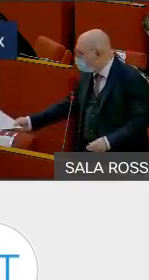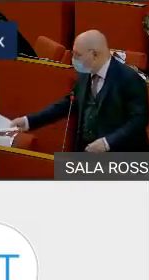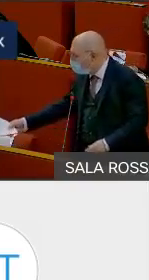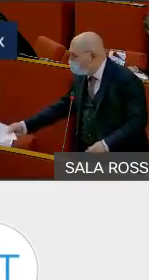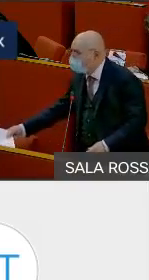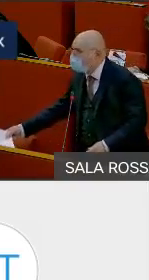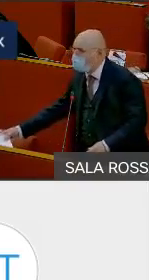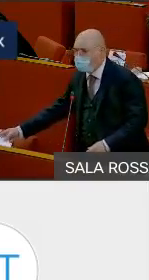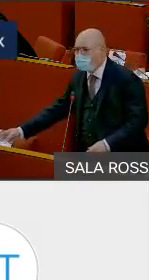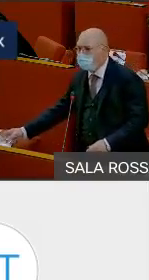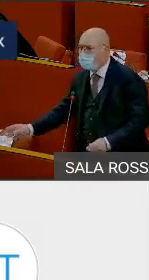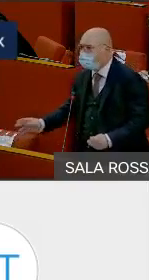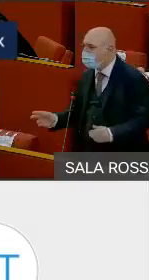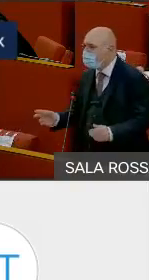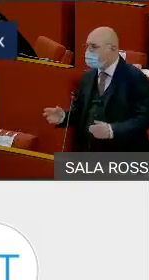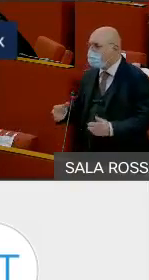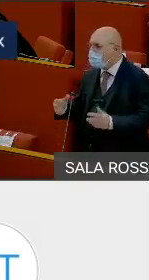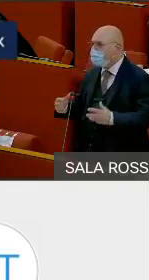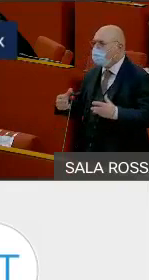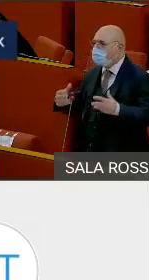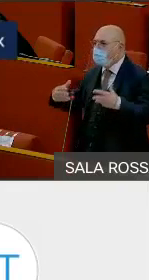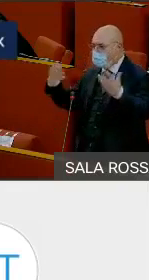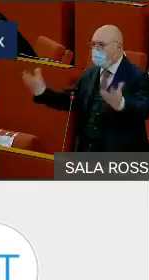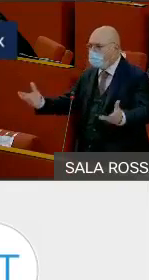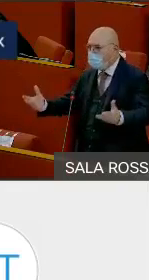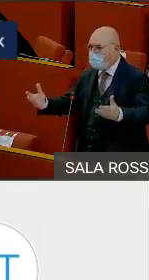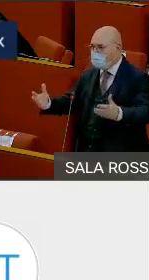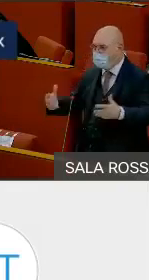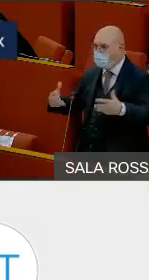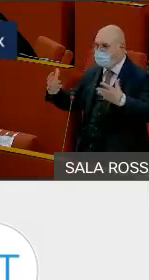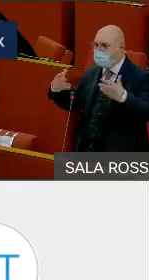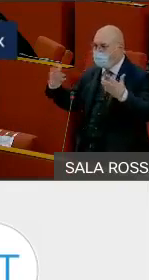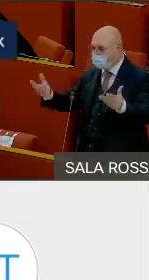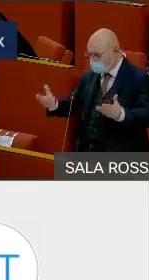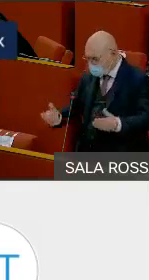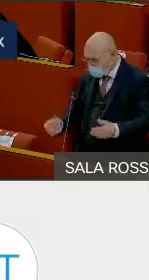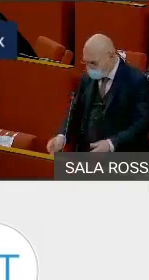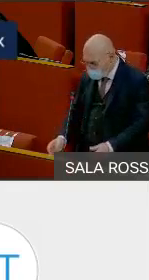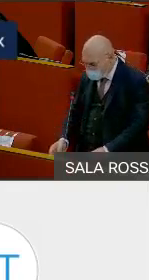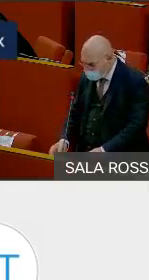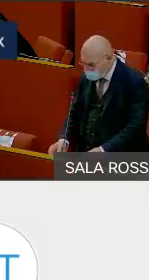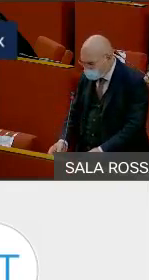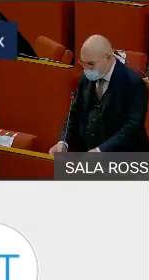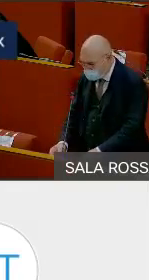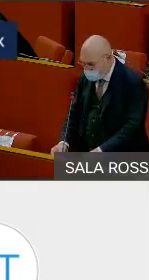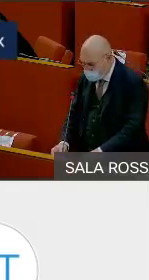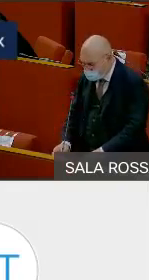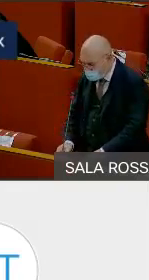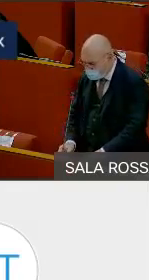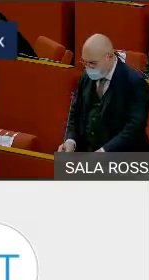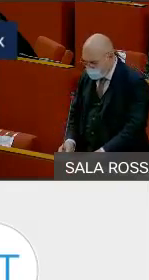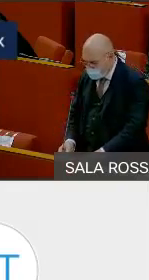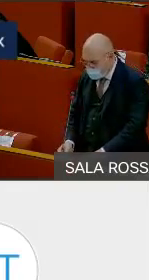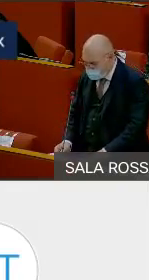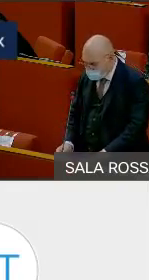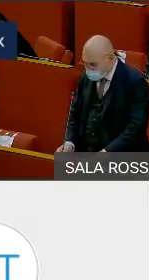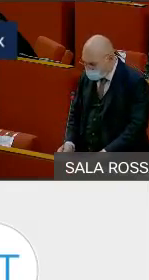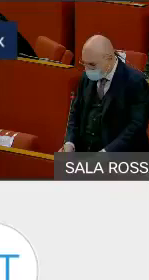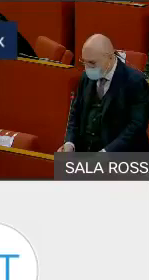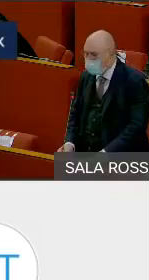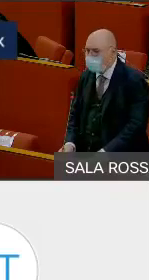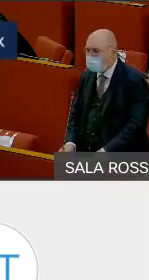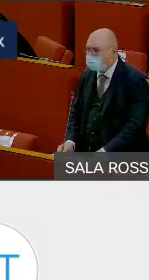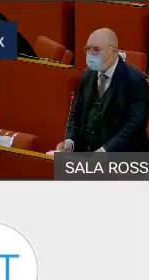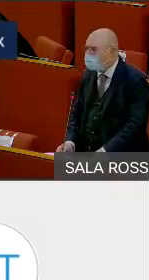hanno fatto bella quell'area e ne hanno in qualche modo determinato anche la protezione